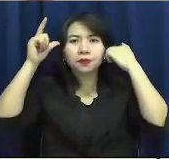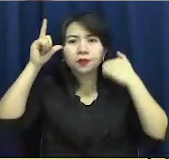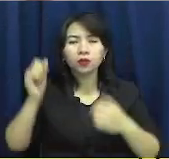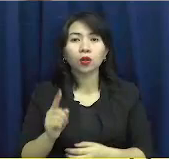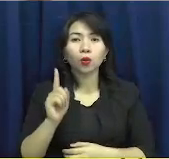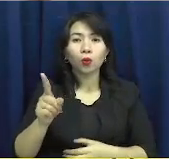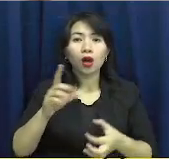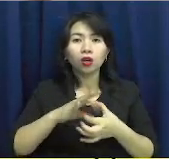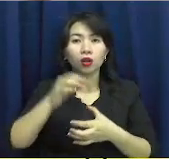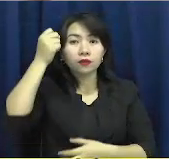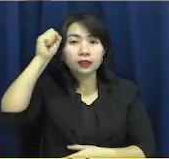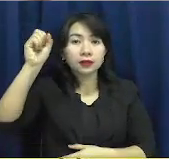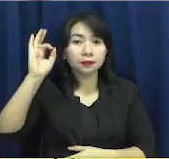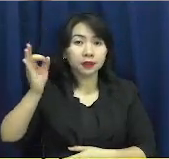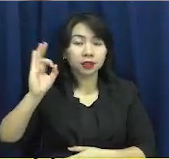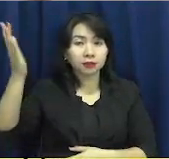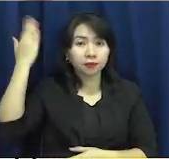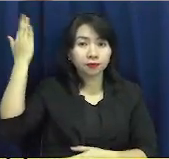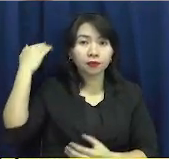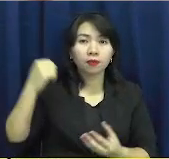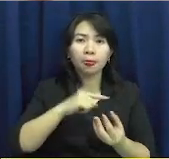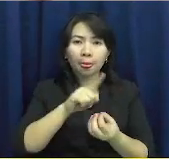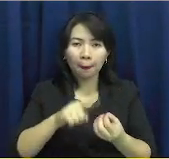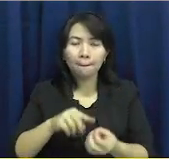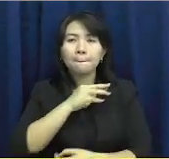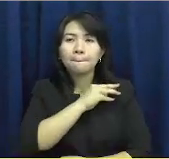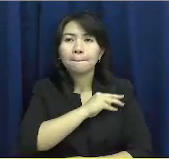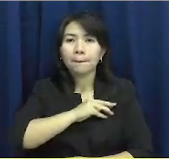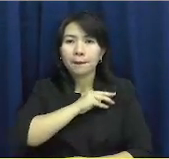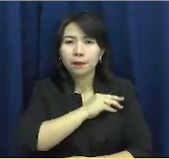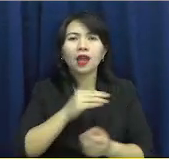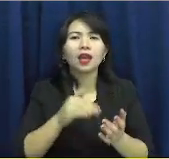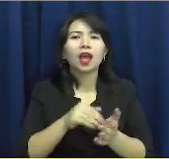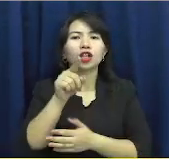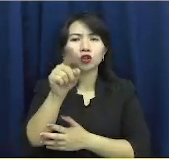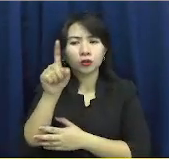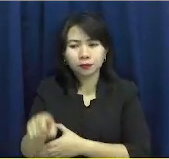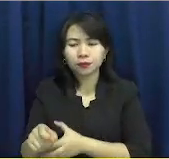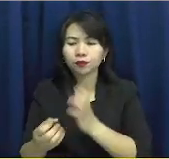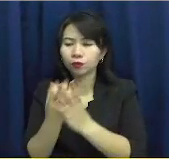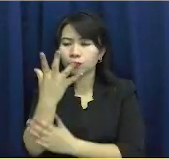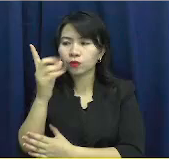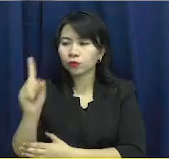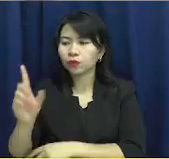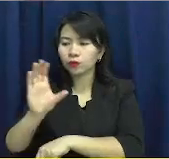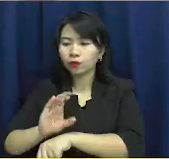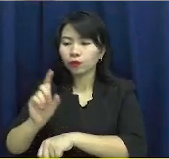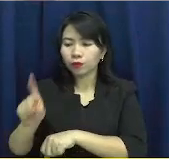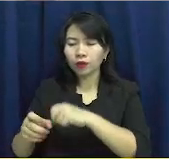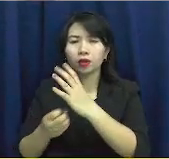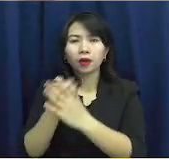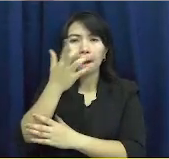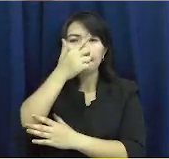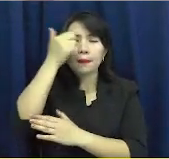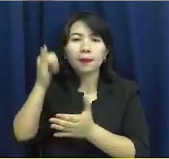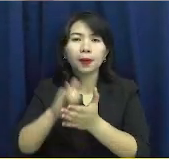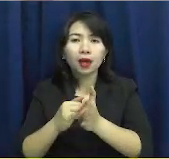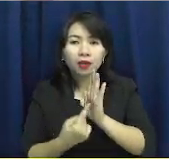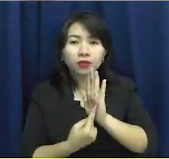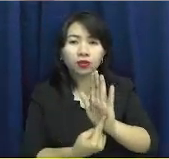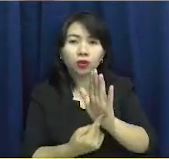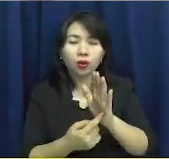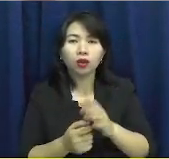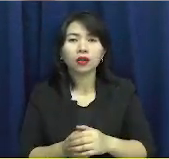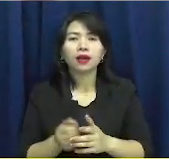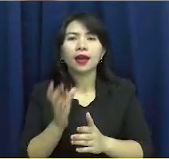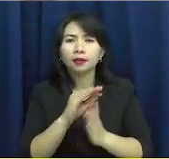sa kanya pong mga mensahe all about missions. Diba? Dapat lumago ang simbahan. Bakit? Kasi yan yung pagpapahayag, yan yung